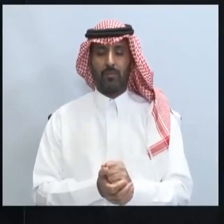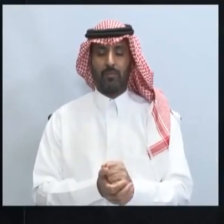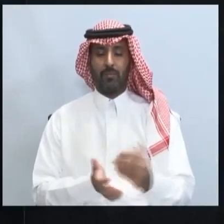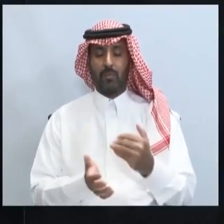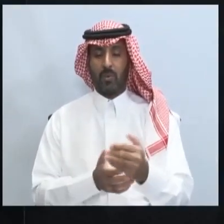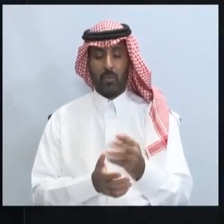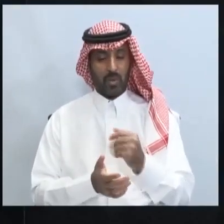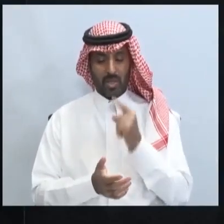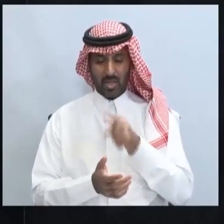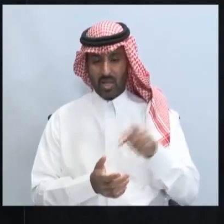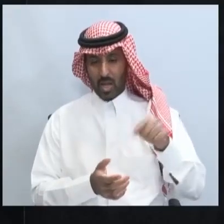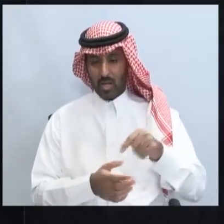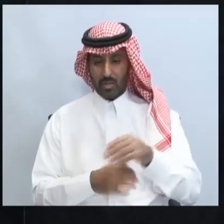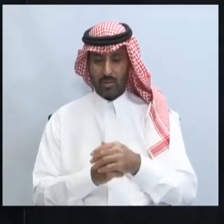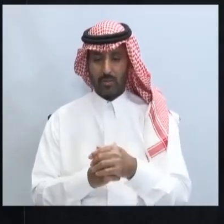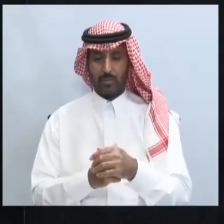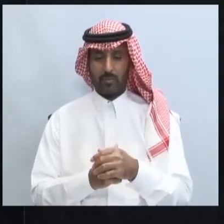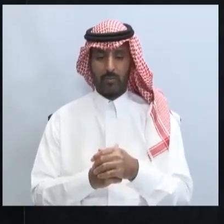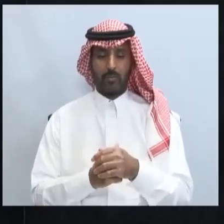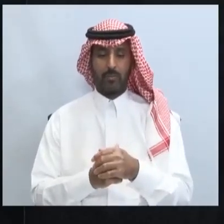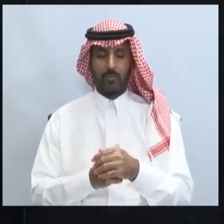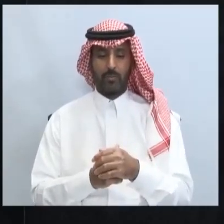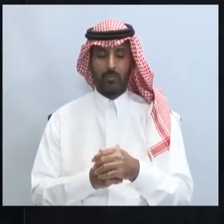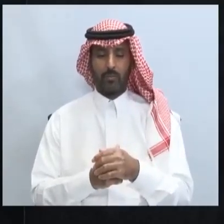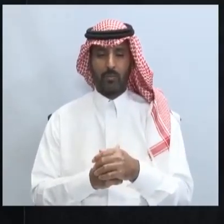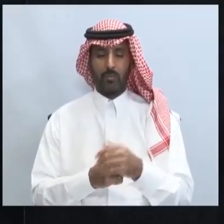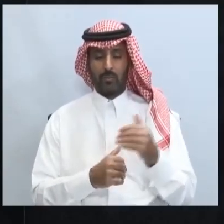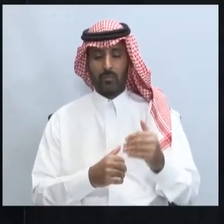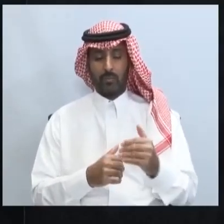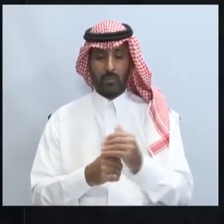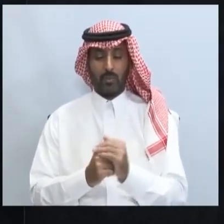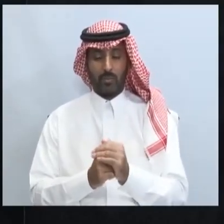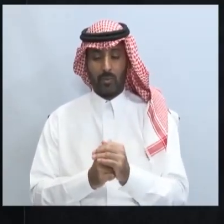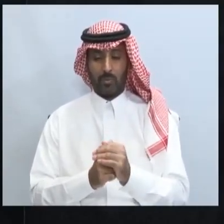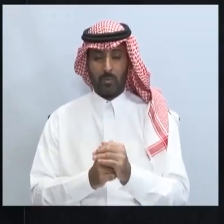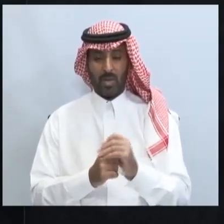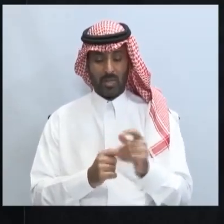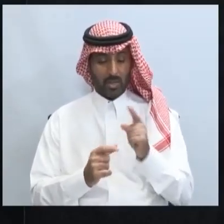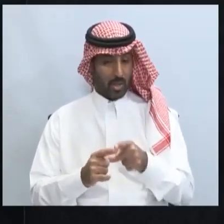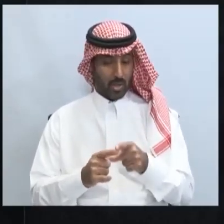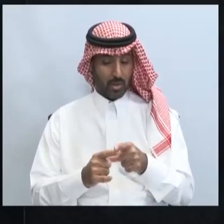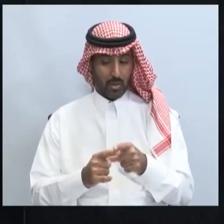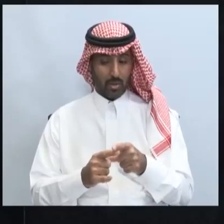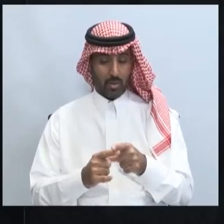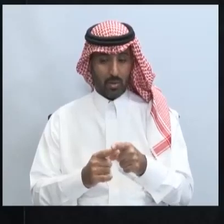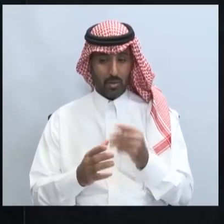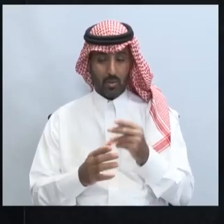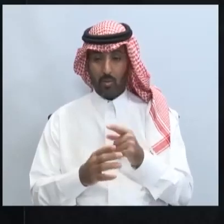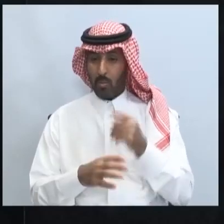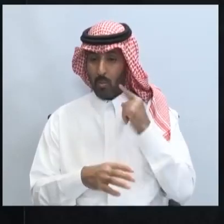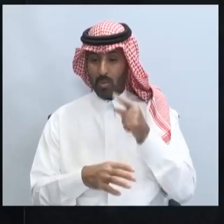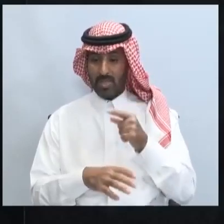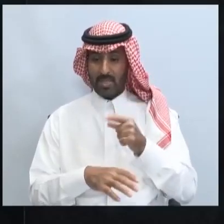وهو لا يدل على الاحترام ولا يدل على الذوق ولا يدل على النظافه المسلم دائما حريص على ان يكون